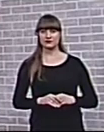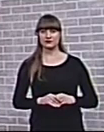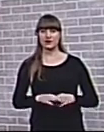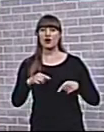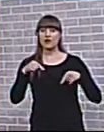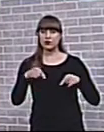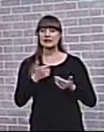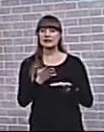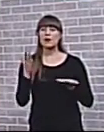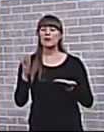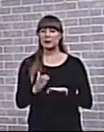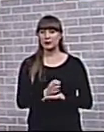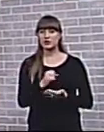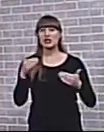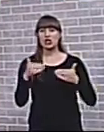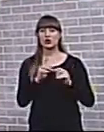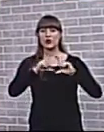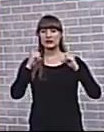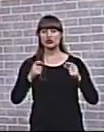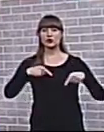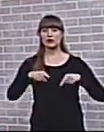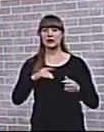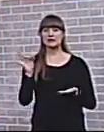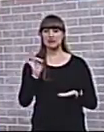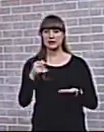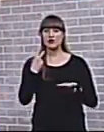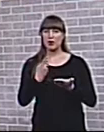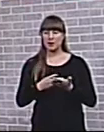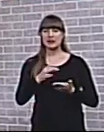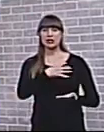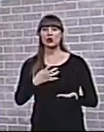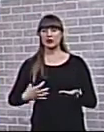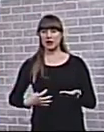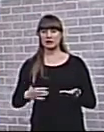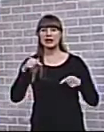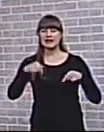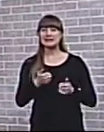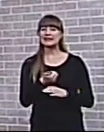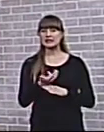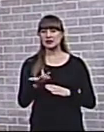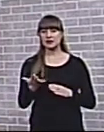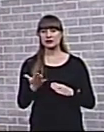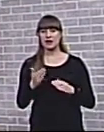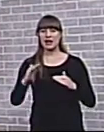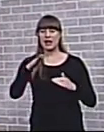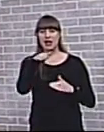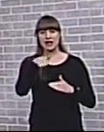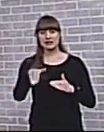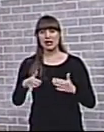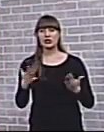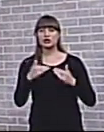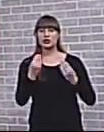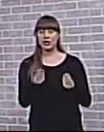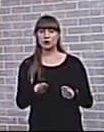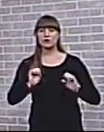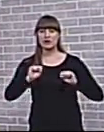Вот здесь вам и побеждать. Новый стадион футболистам Ростова показал губернатор. Здесь несколько эстакад, которые дают возможность